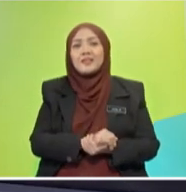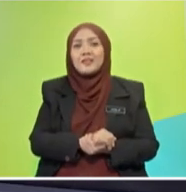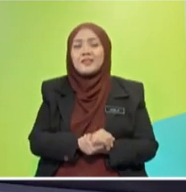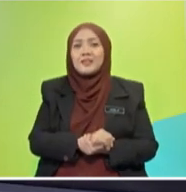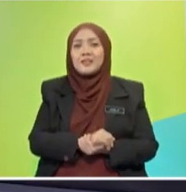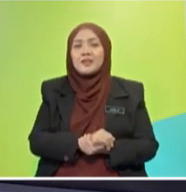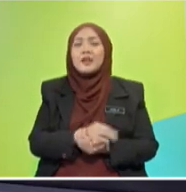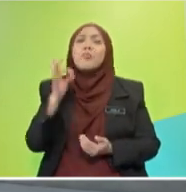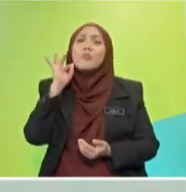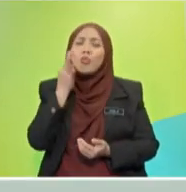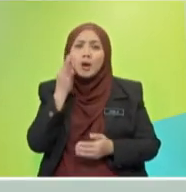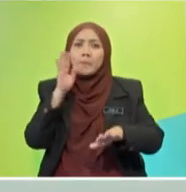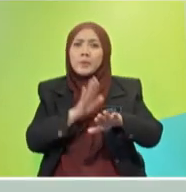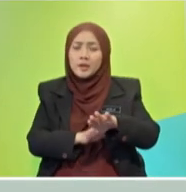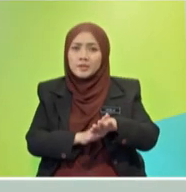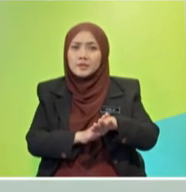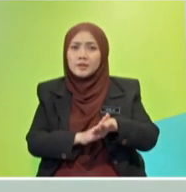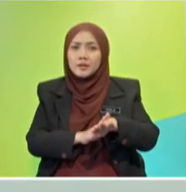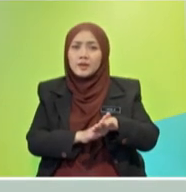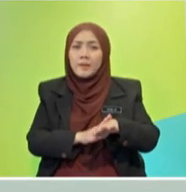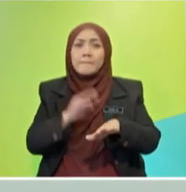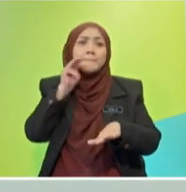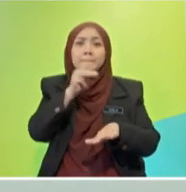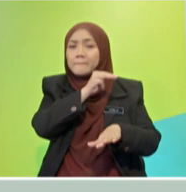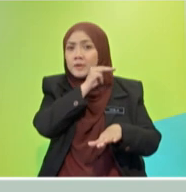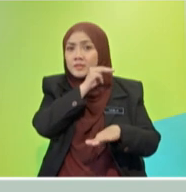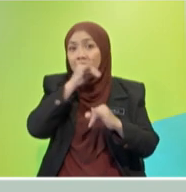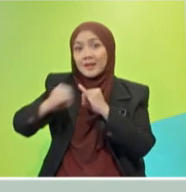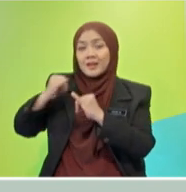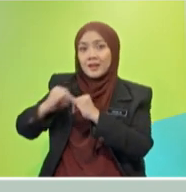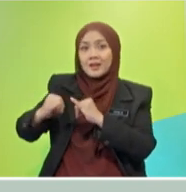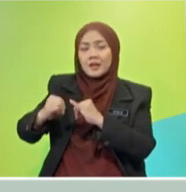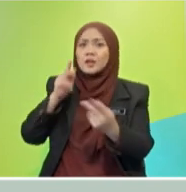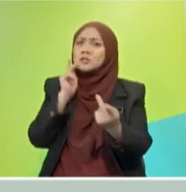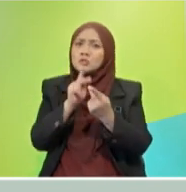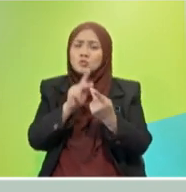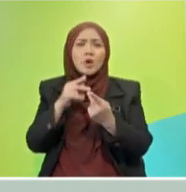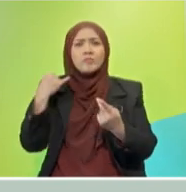Pak buah pada intinya sama tangan terakhir sesuai dijual di pasaran